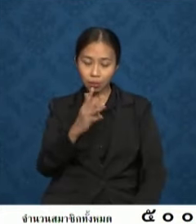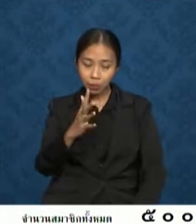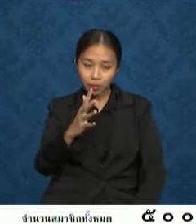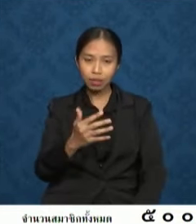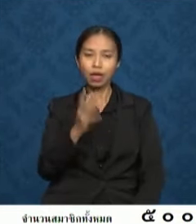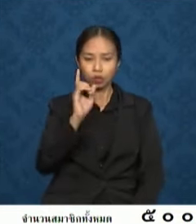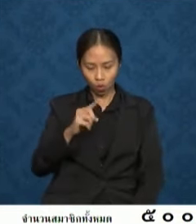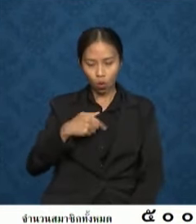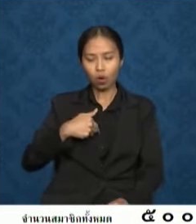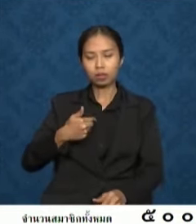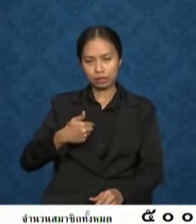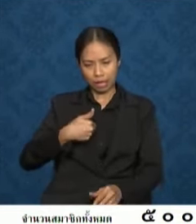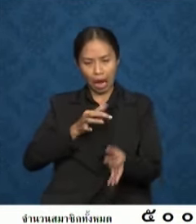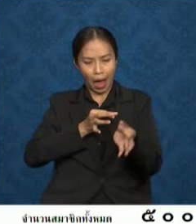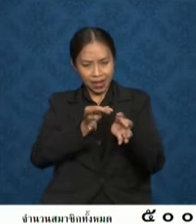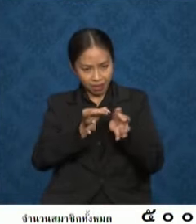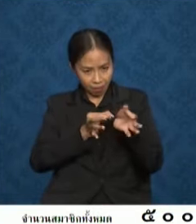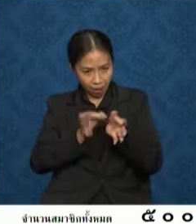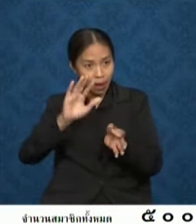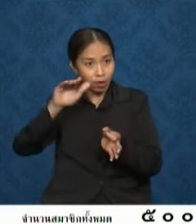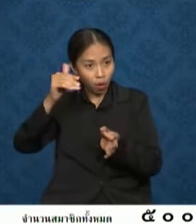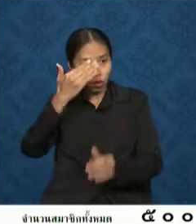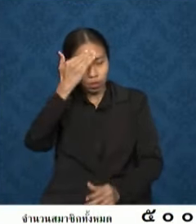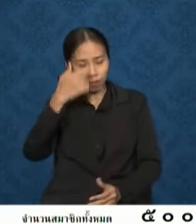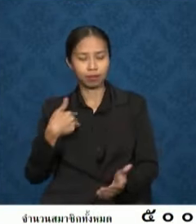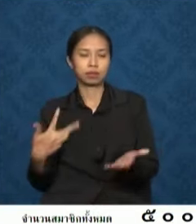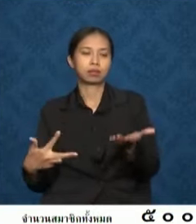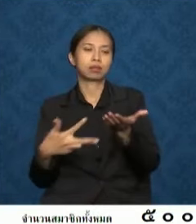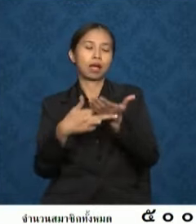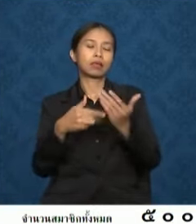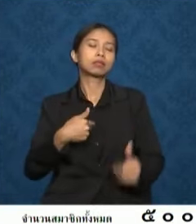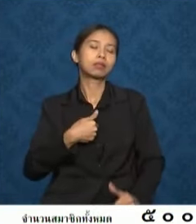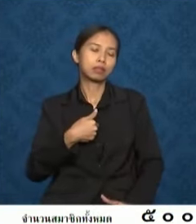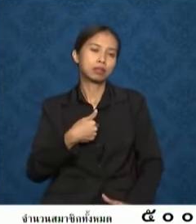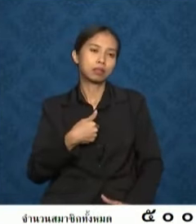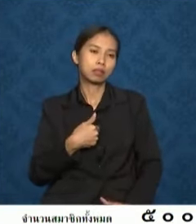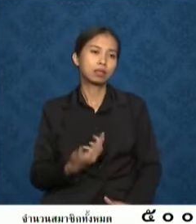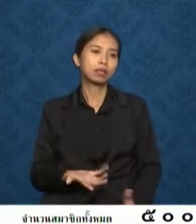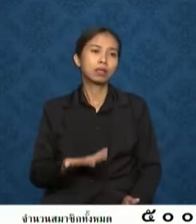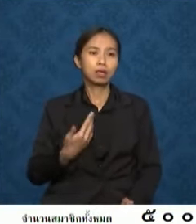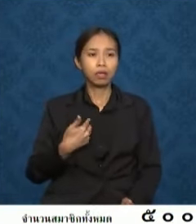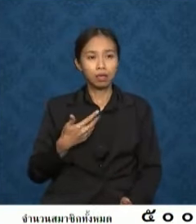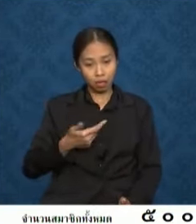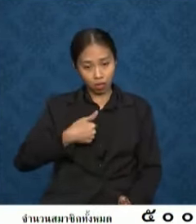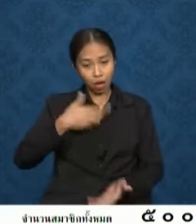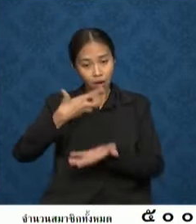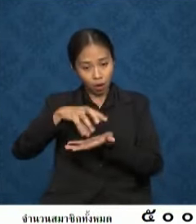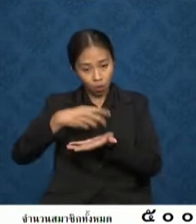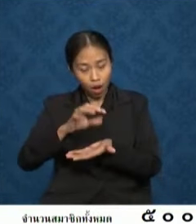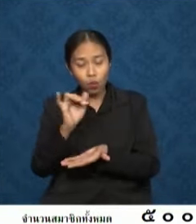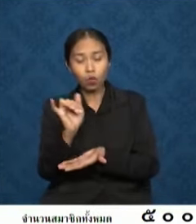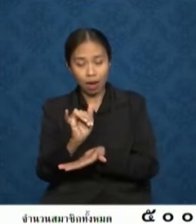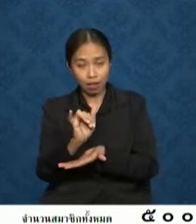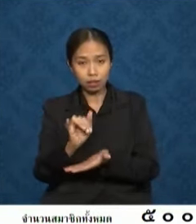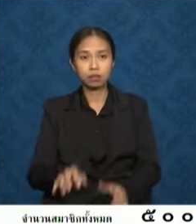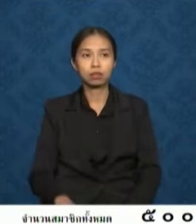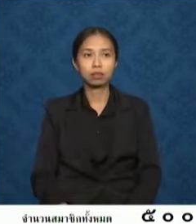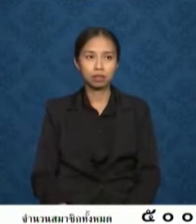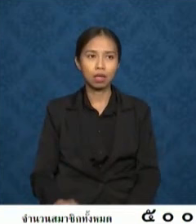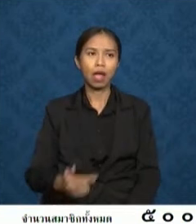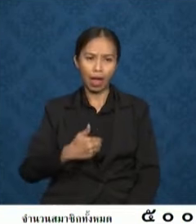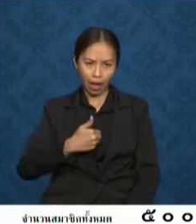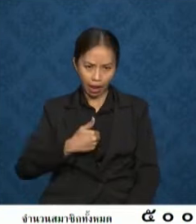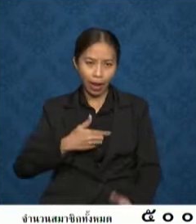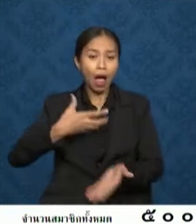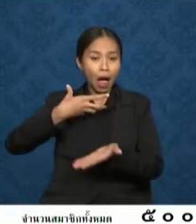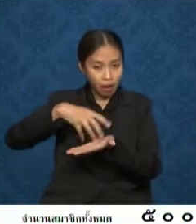เพราะอะไรนะครับแต่ท่านก็ตัดบทผมนะครับว่าผมเป็นประเด็นเดียวเพราะผมยังไม่ได้พูดเลยครับท่านประธานครับขอให้ผมได้